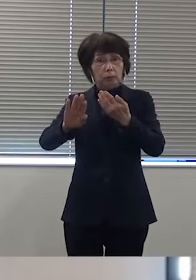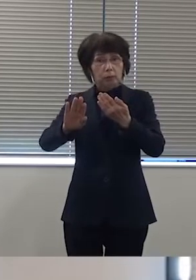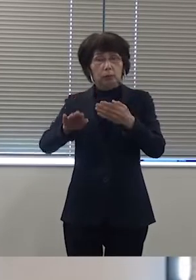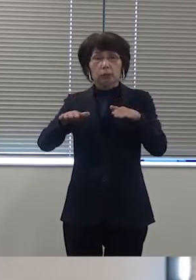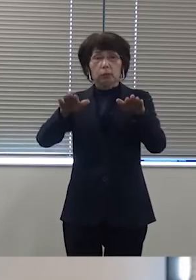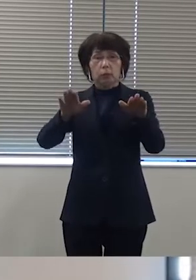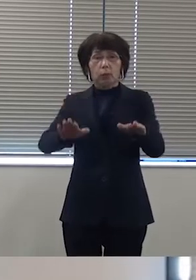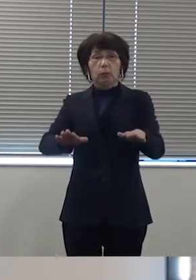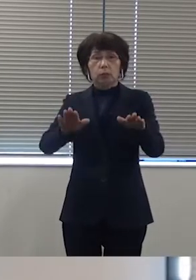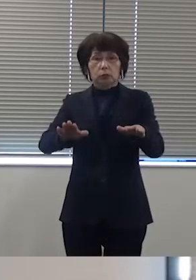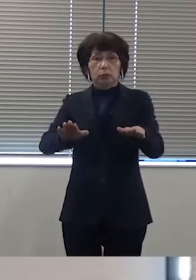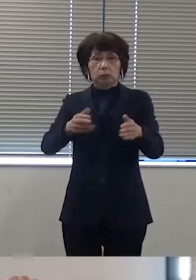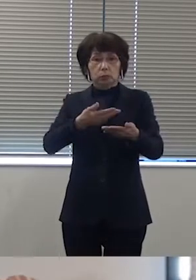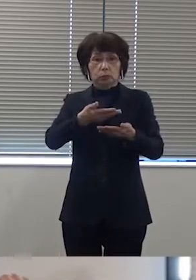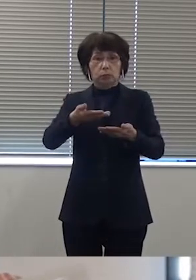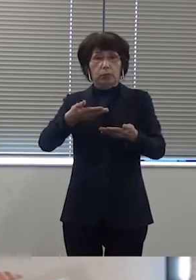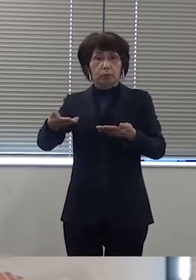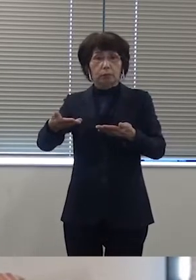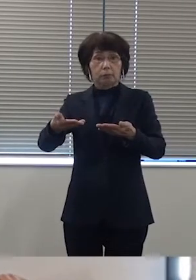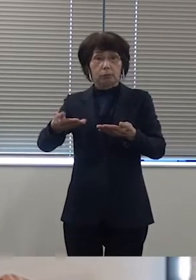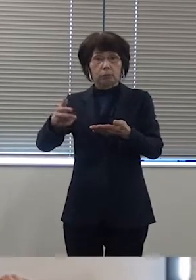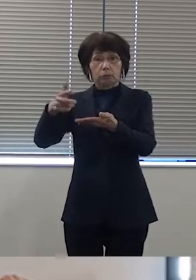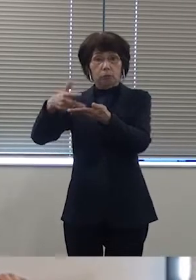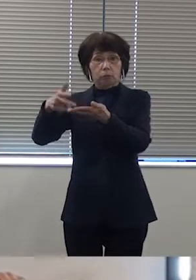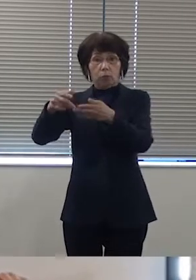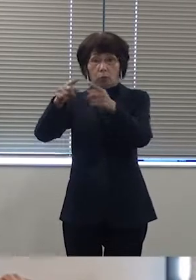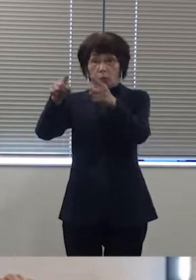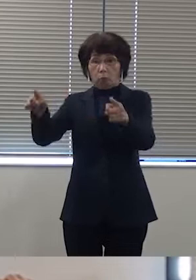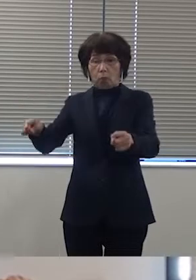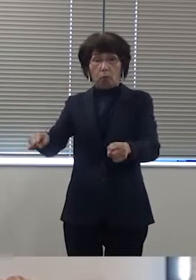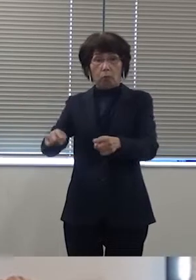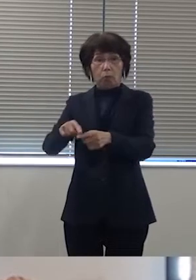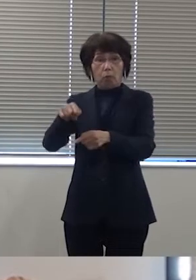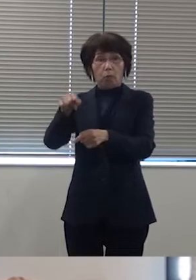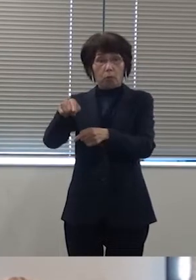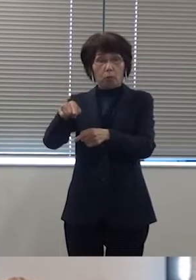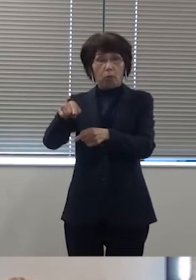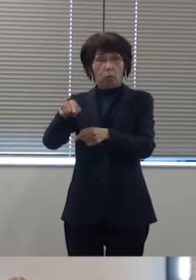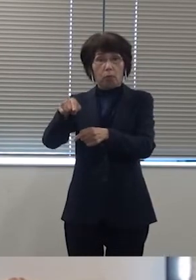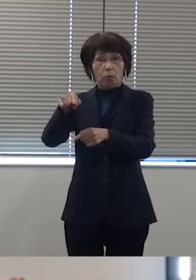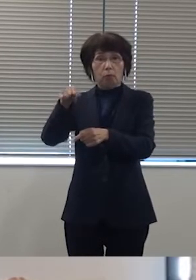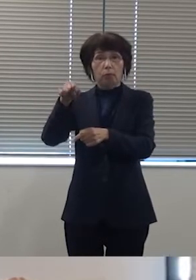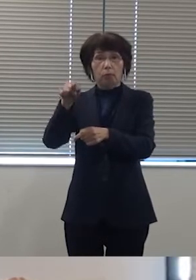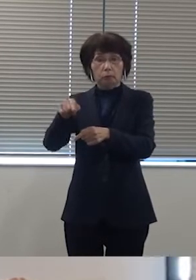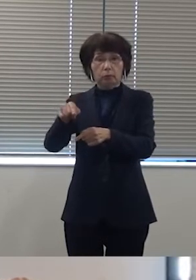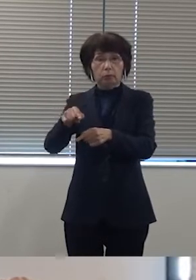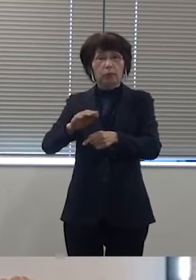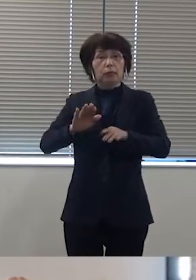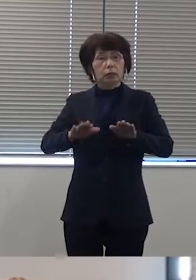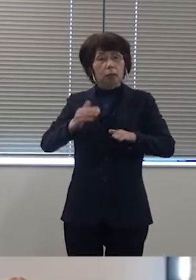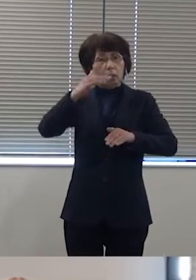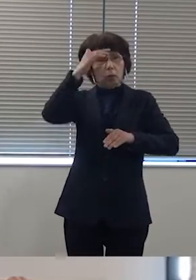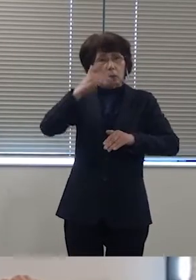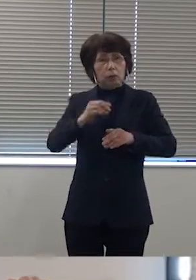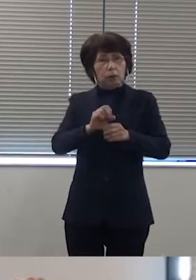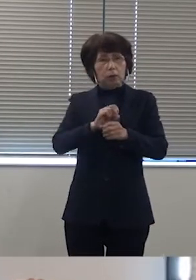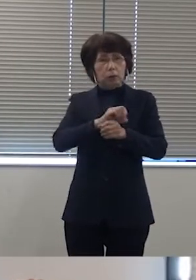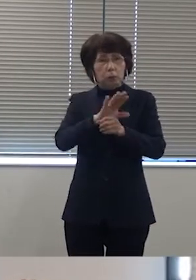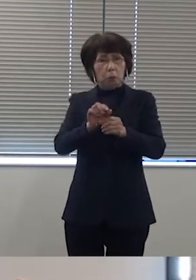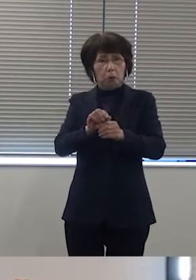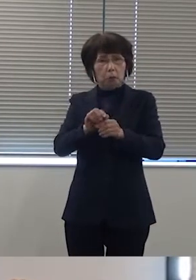本日配ってます別紙の資料、ここにですね、今、高知の感染状